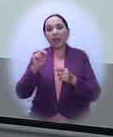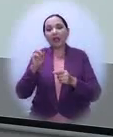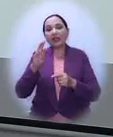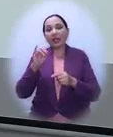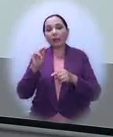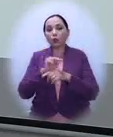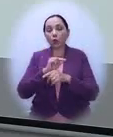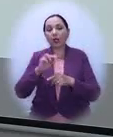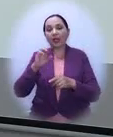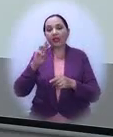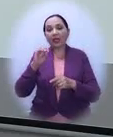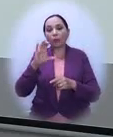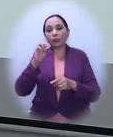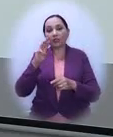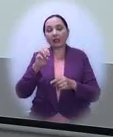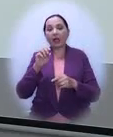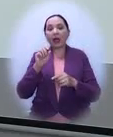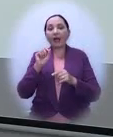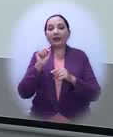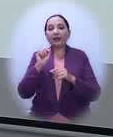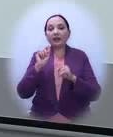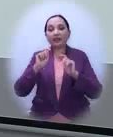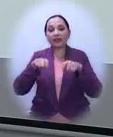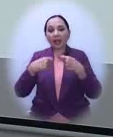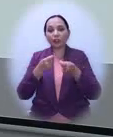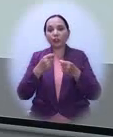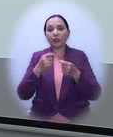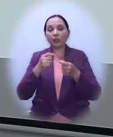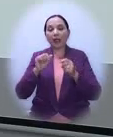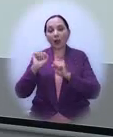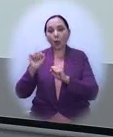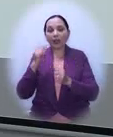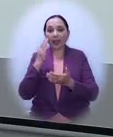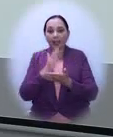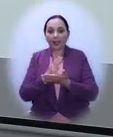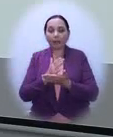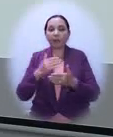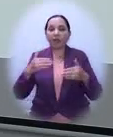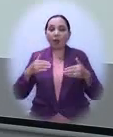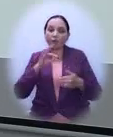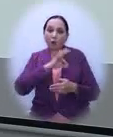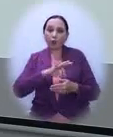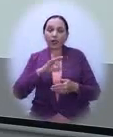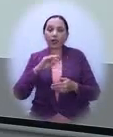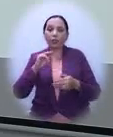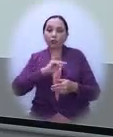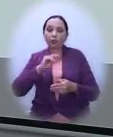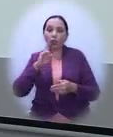termosozlagich, termostat, termodatchiklar yordamida himoyaga ega. Foydali ish